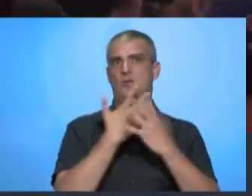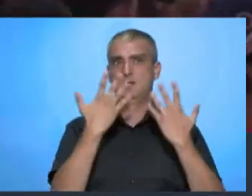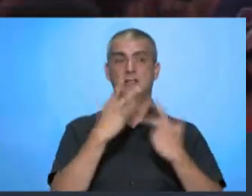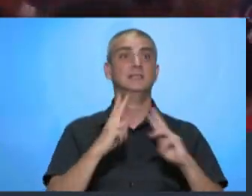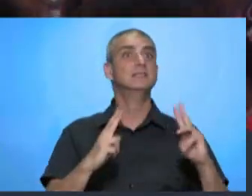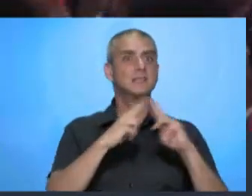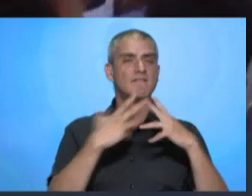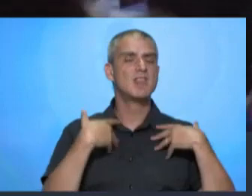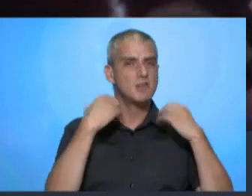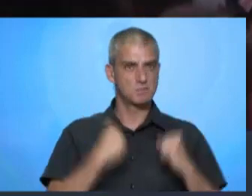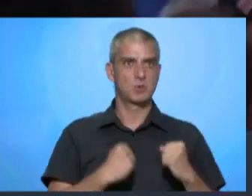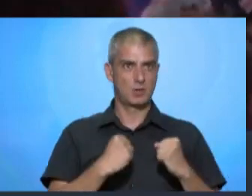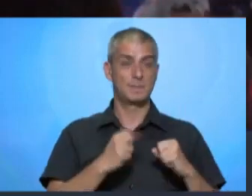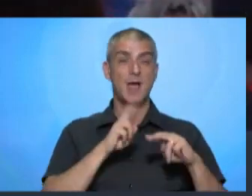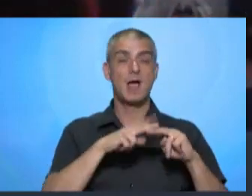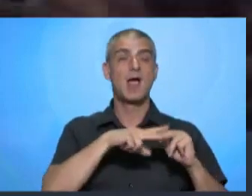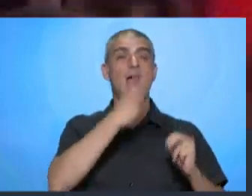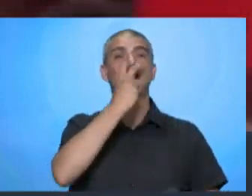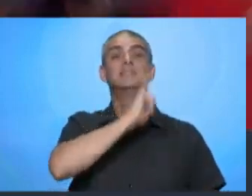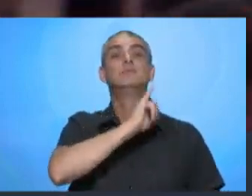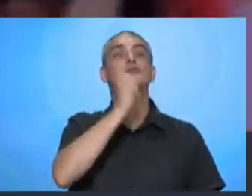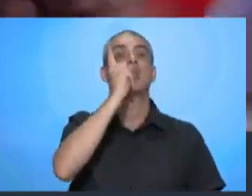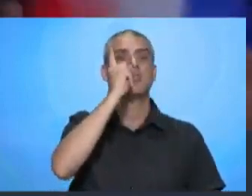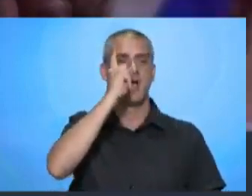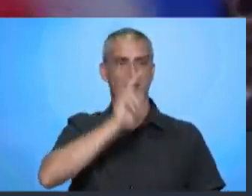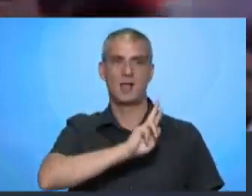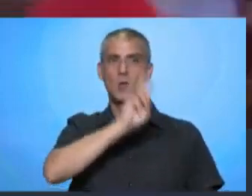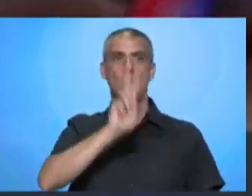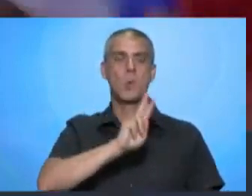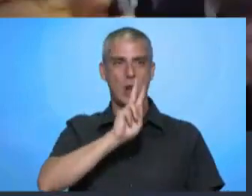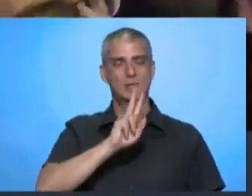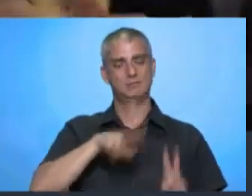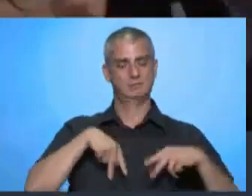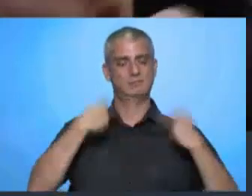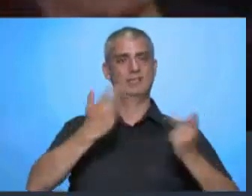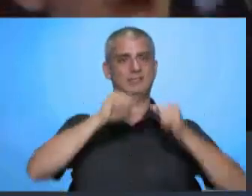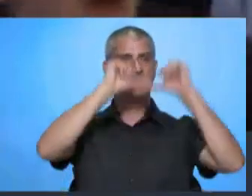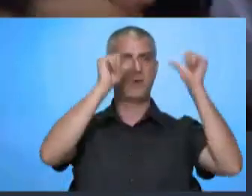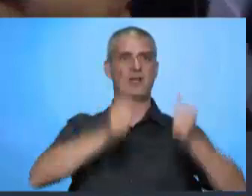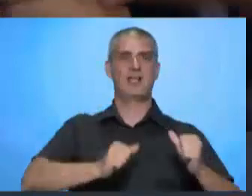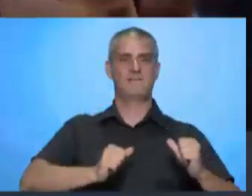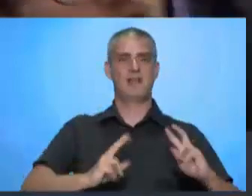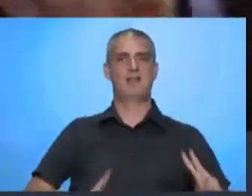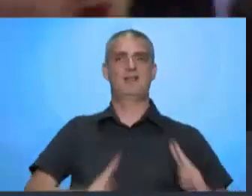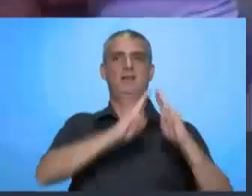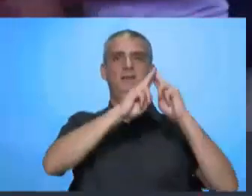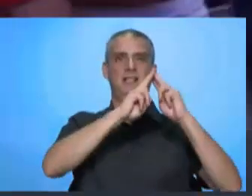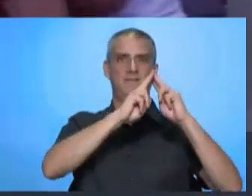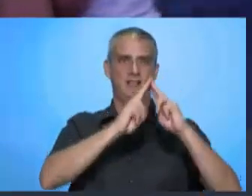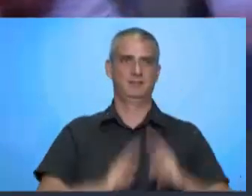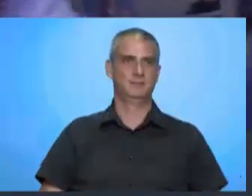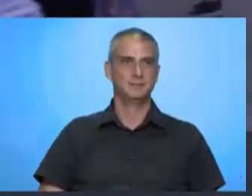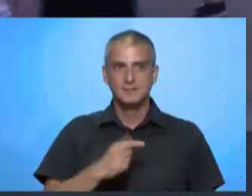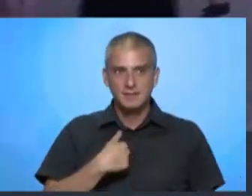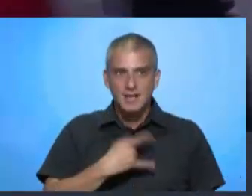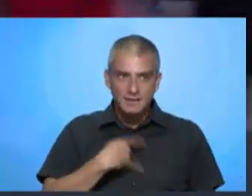בצרפת בטוחים, אחרי 20 שנה, הכחולים יחזירו את הגביע לשער הניצחון. J'ai vécu